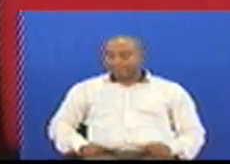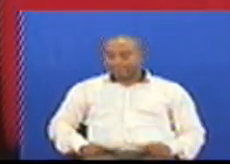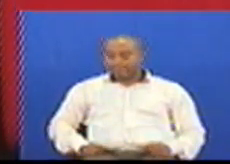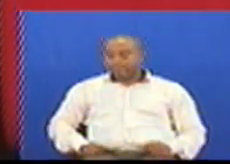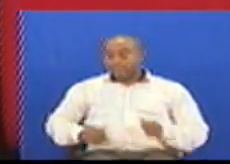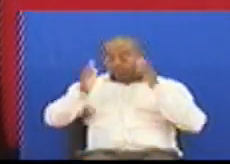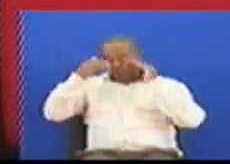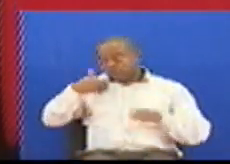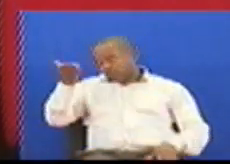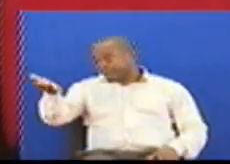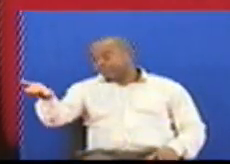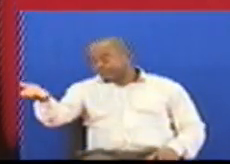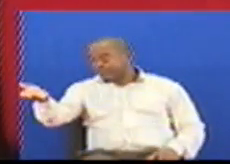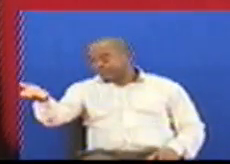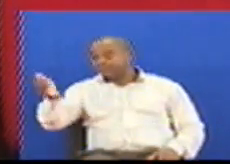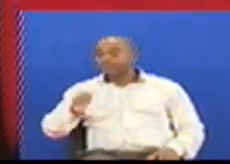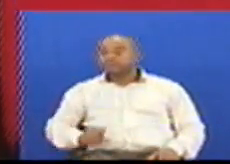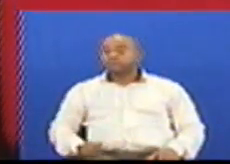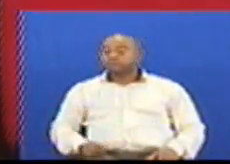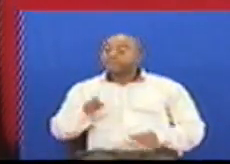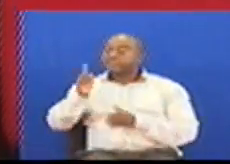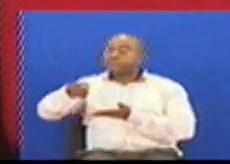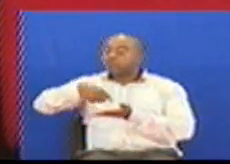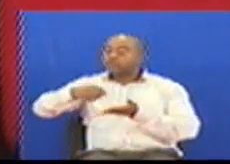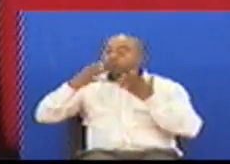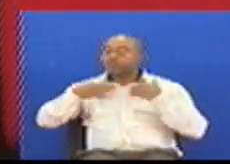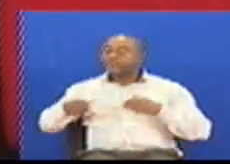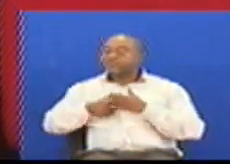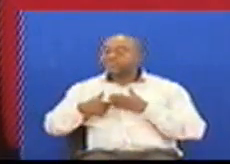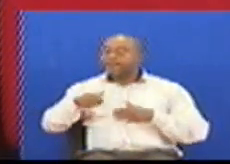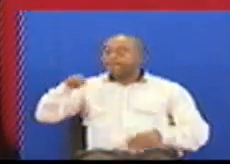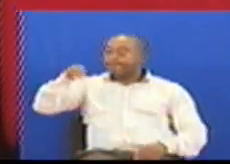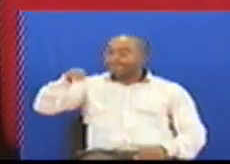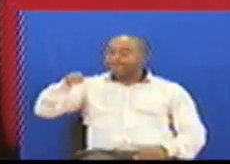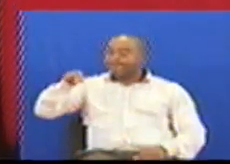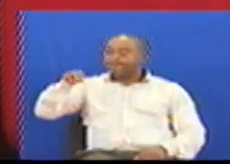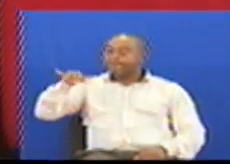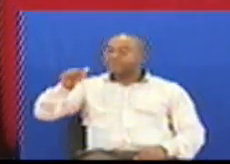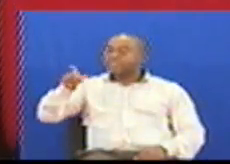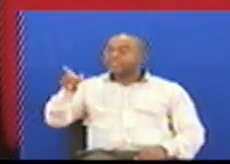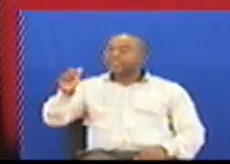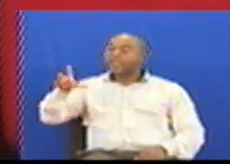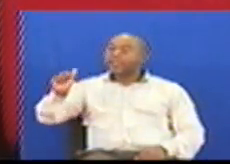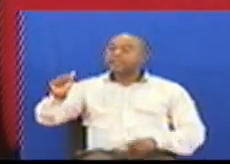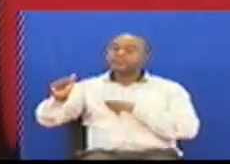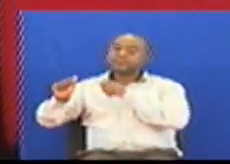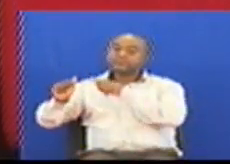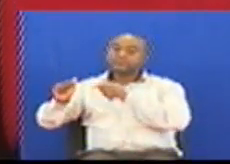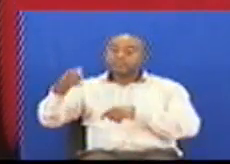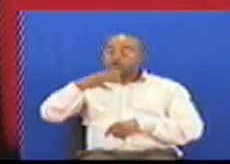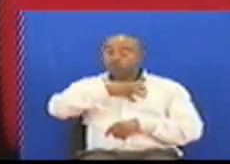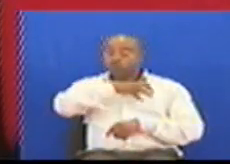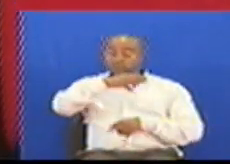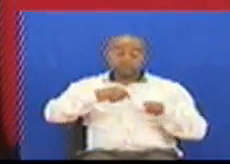spika, kipo kituo cha afya cha Mnyagala ambacho waziri alitoa fedha